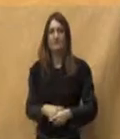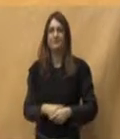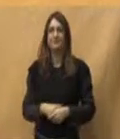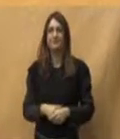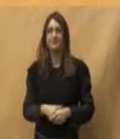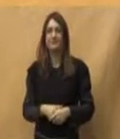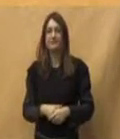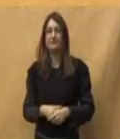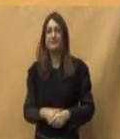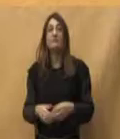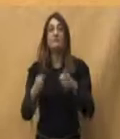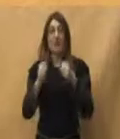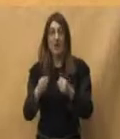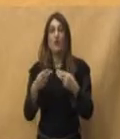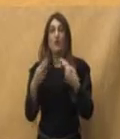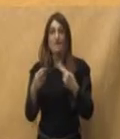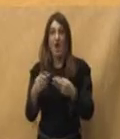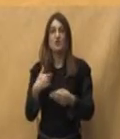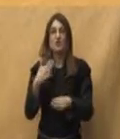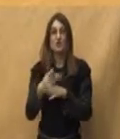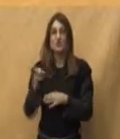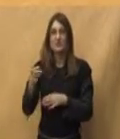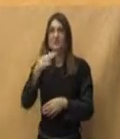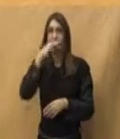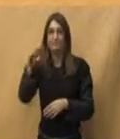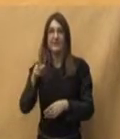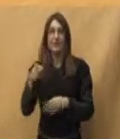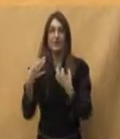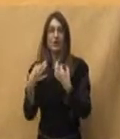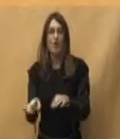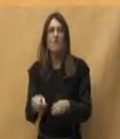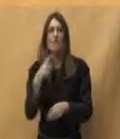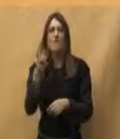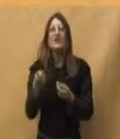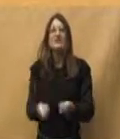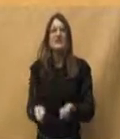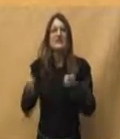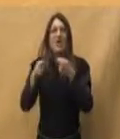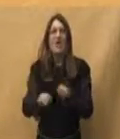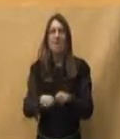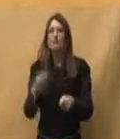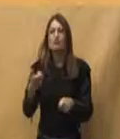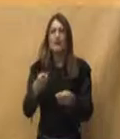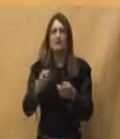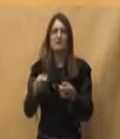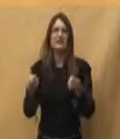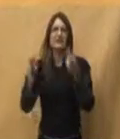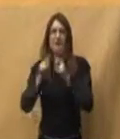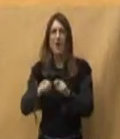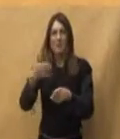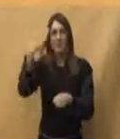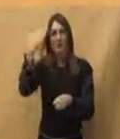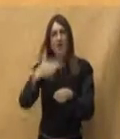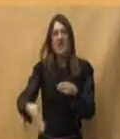što je jako važno, što sam ja vas ispitala za dozvolu, da ja zaključak koji ste vi zaključak se znači daje na